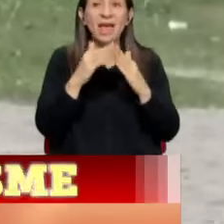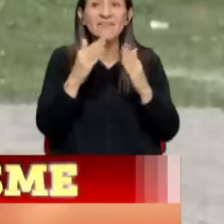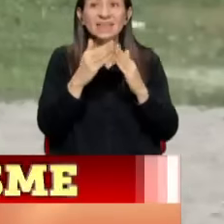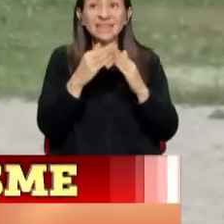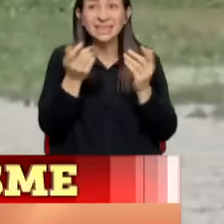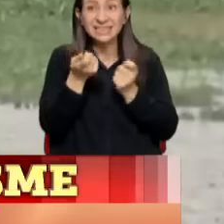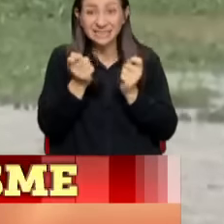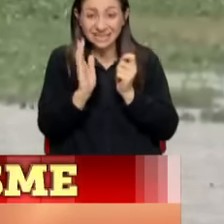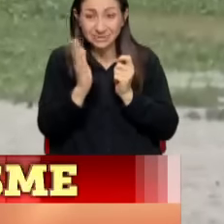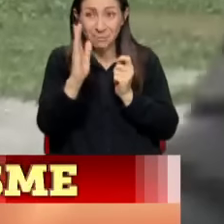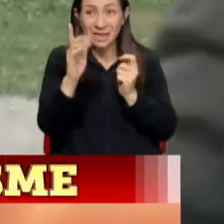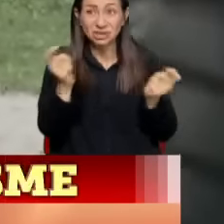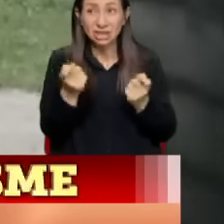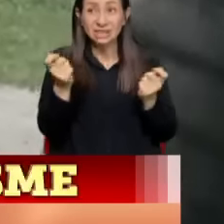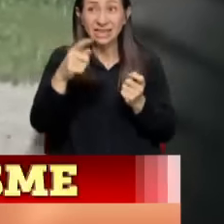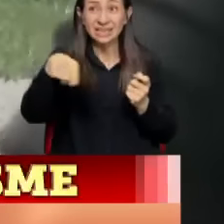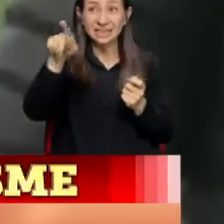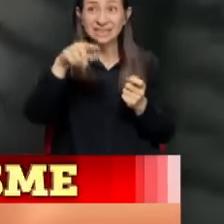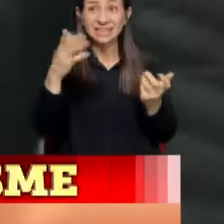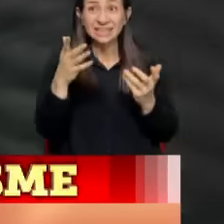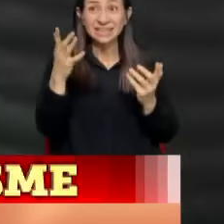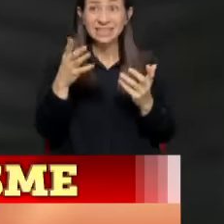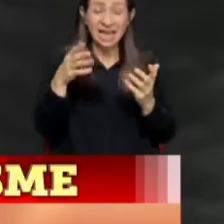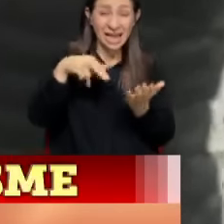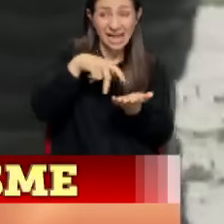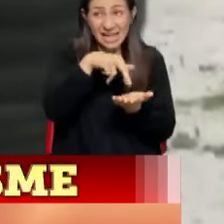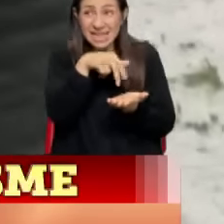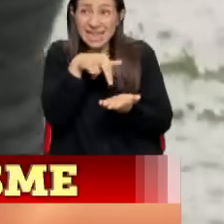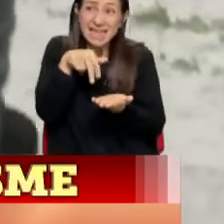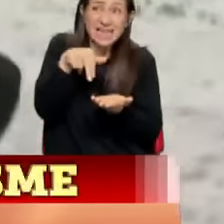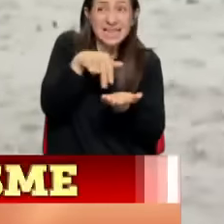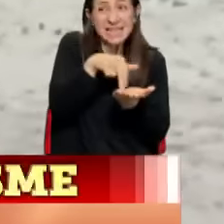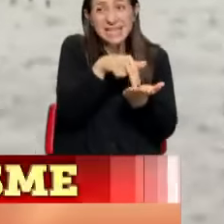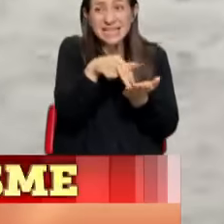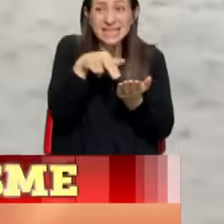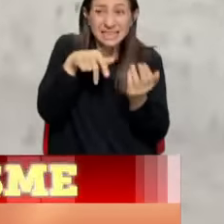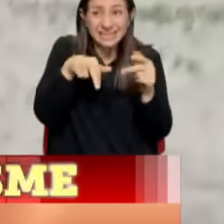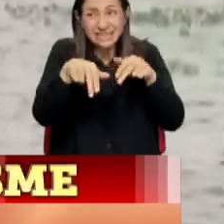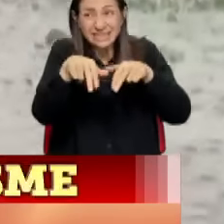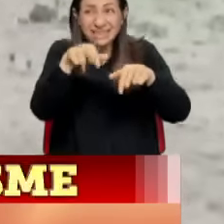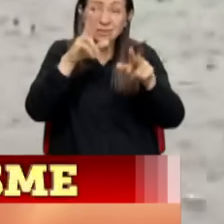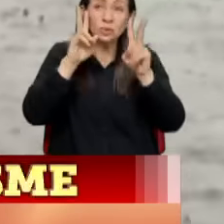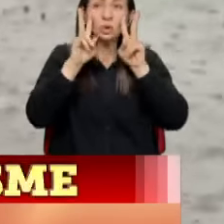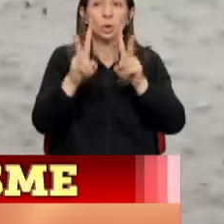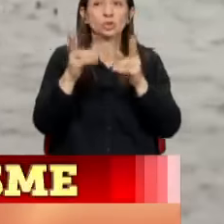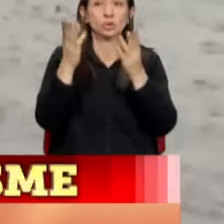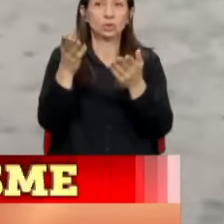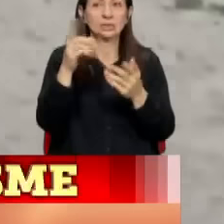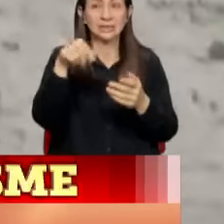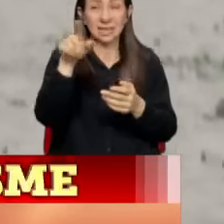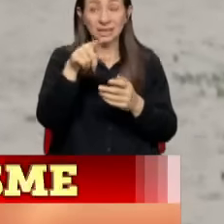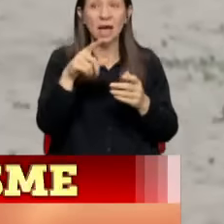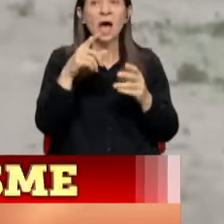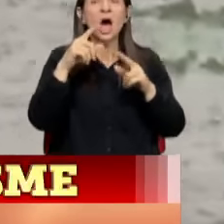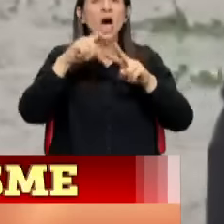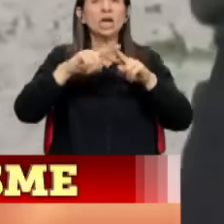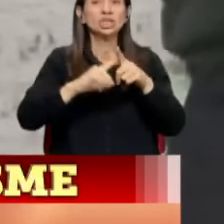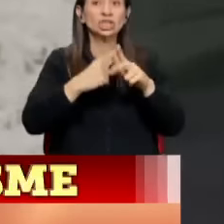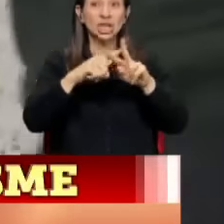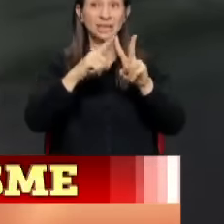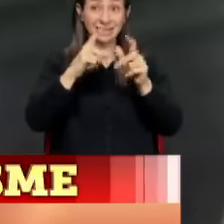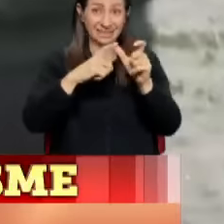evlerinden iş yerlerine ulaşmaya çalışanların nasıl cambazlıkla yol almaya çalıştığını görüyorsunuz sizler de. Ajanslardan